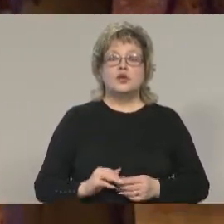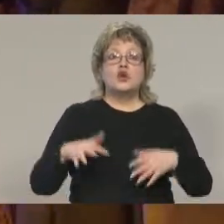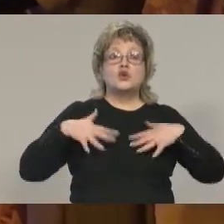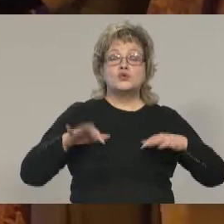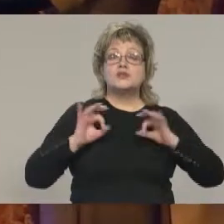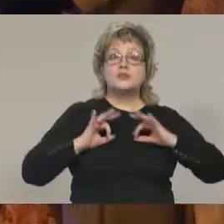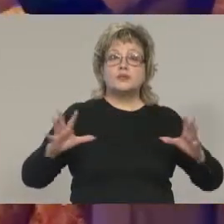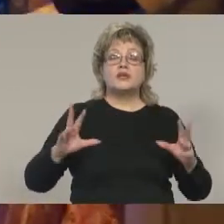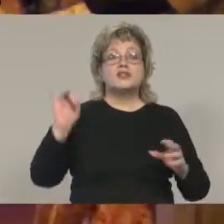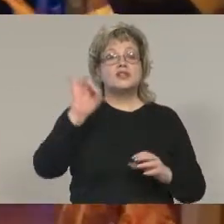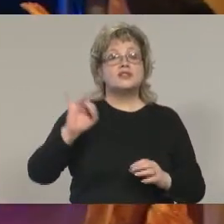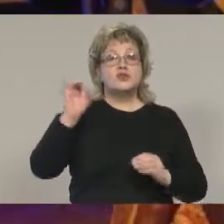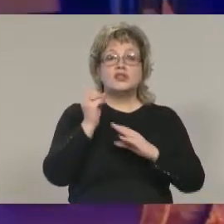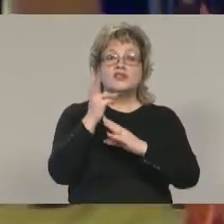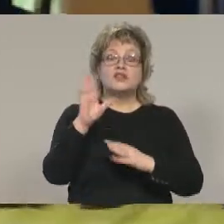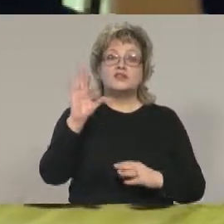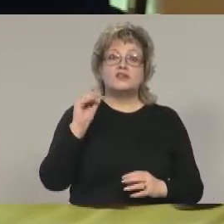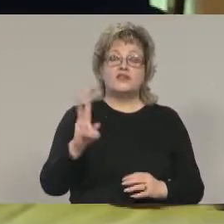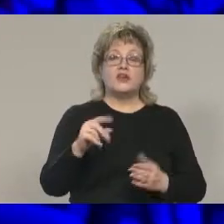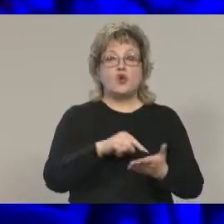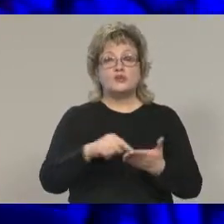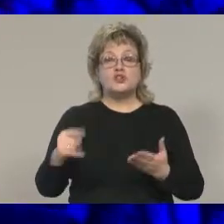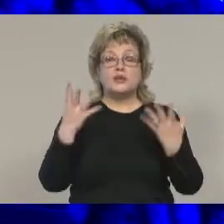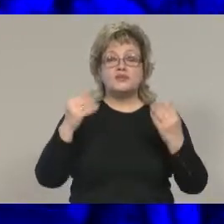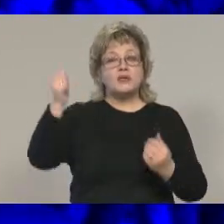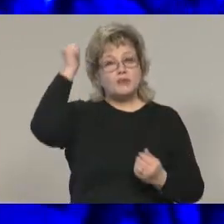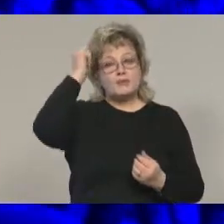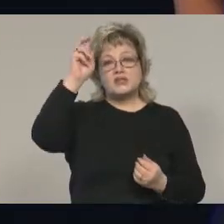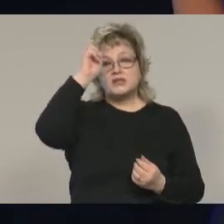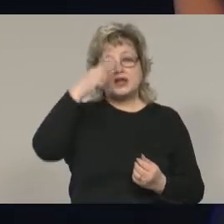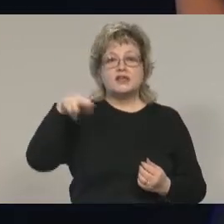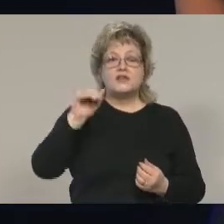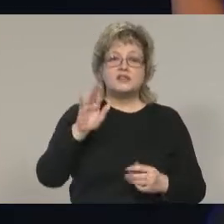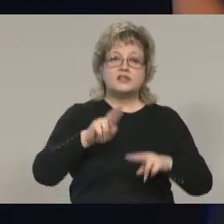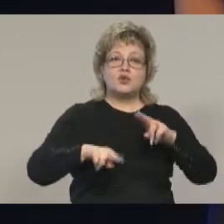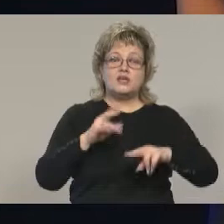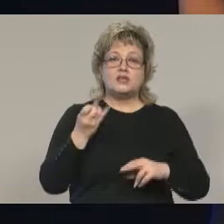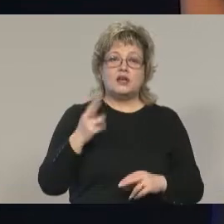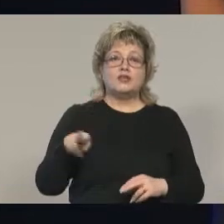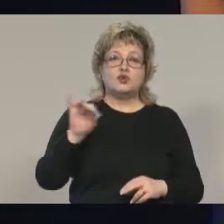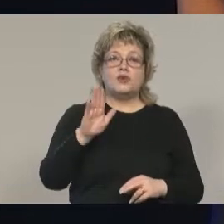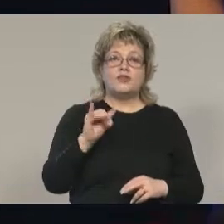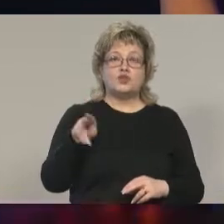Грузинский праздник с историей из 12 века. Отмечаем День памяти царя Давида-строителя – Давитобу.